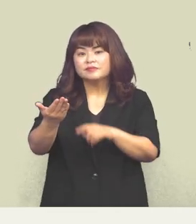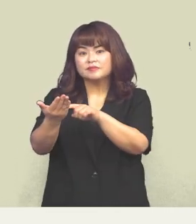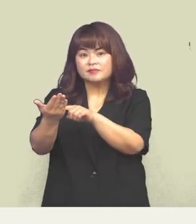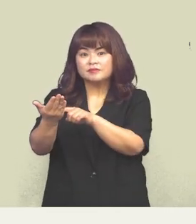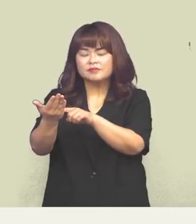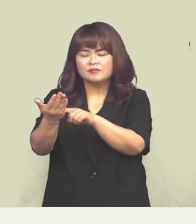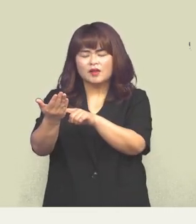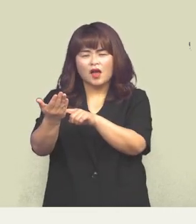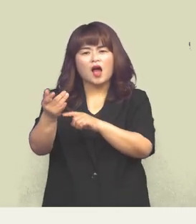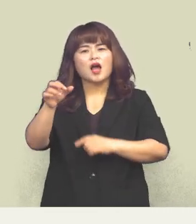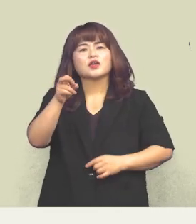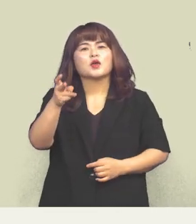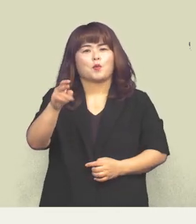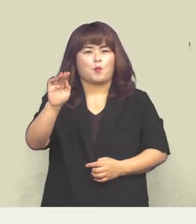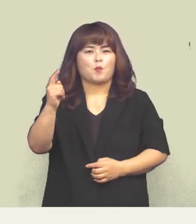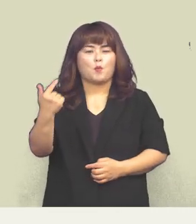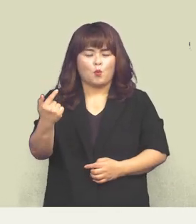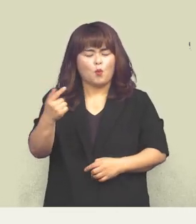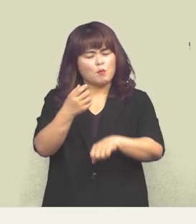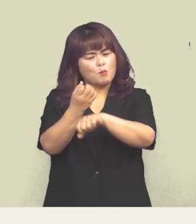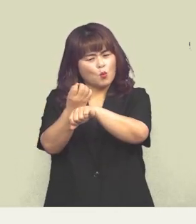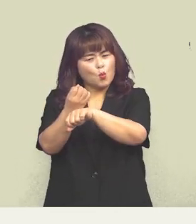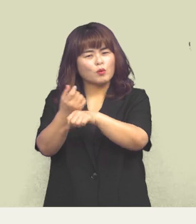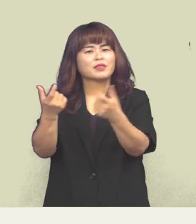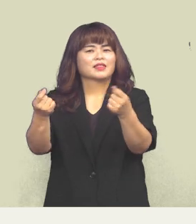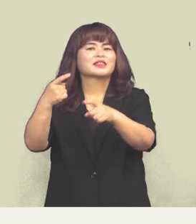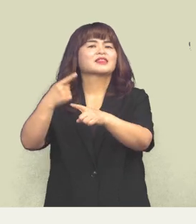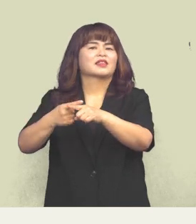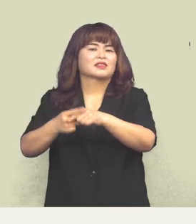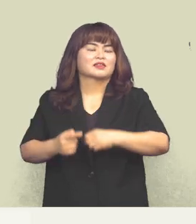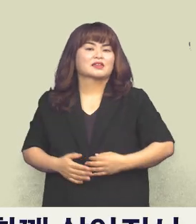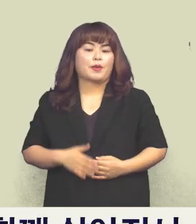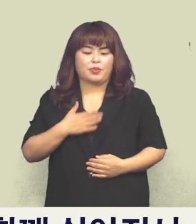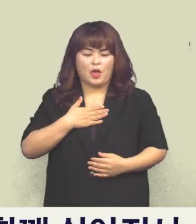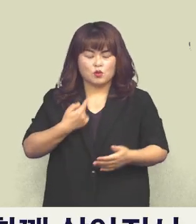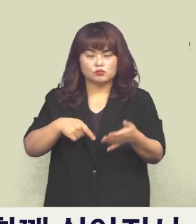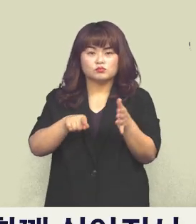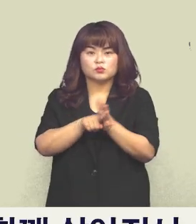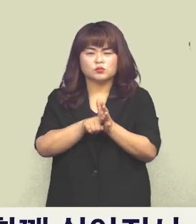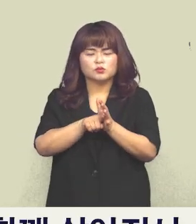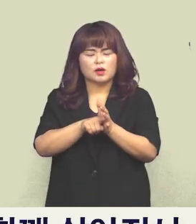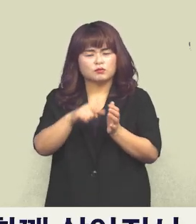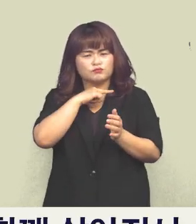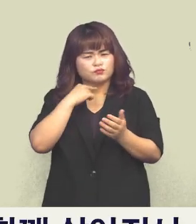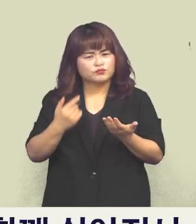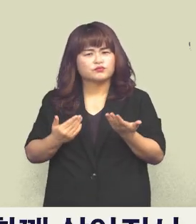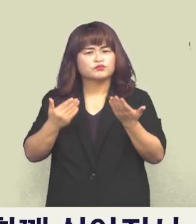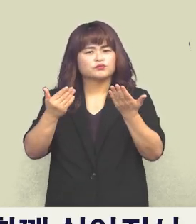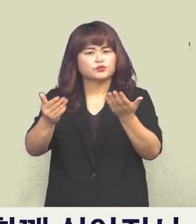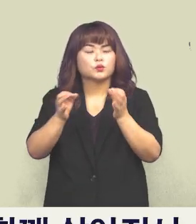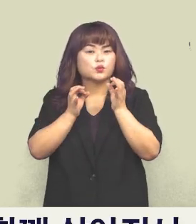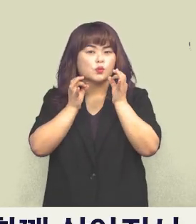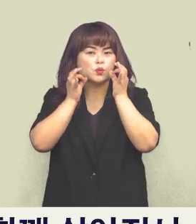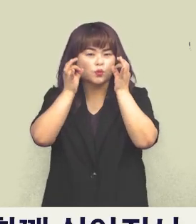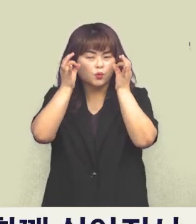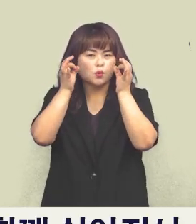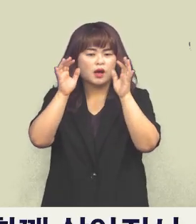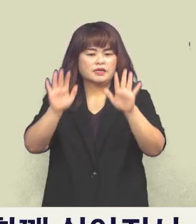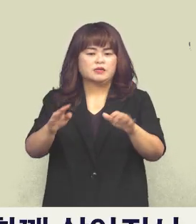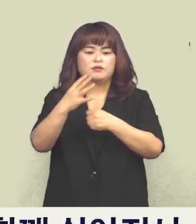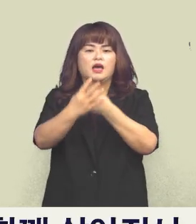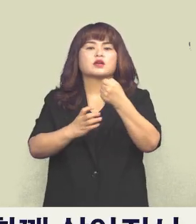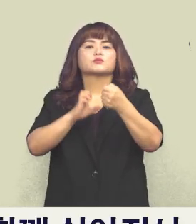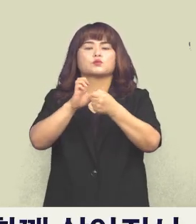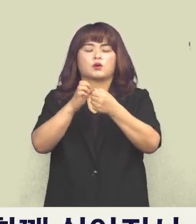당신은 여보야. 보석과 같은 사람이야. 나를 위해서 헌신적으로 노력해주고